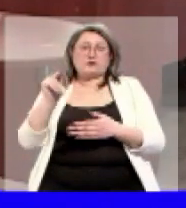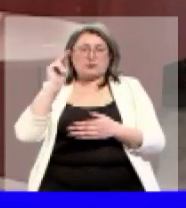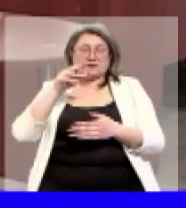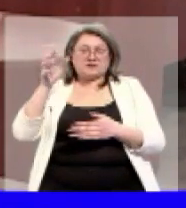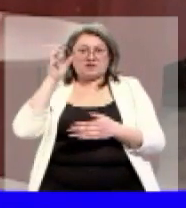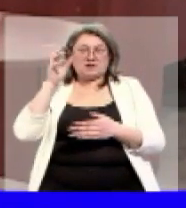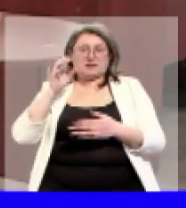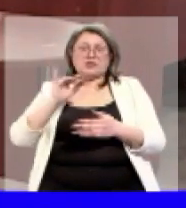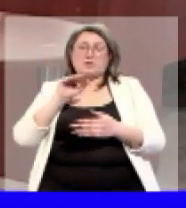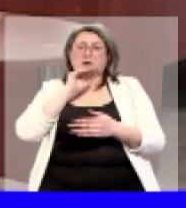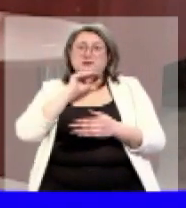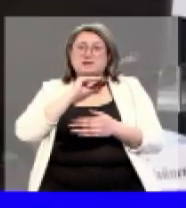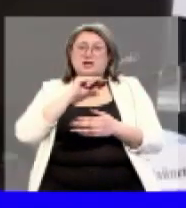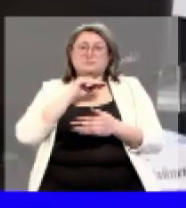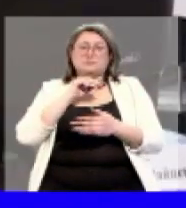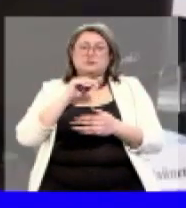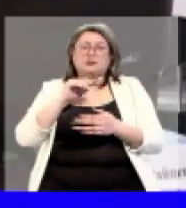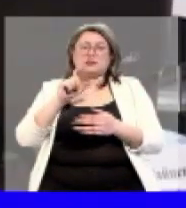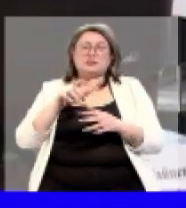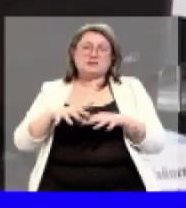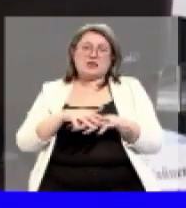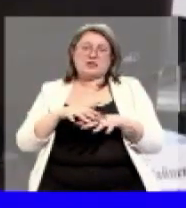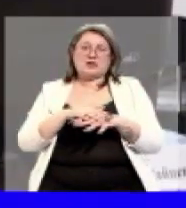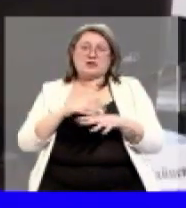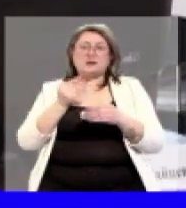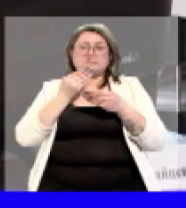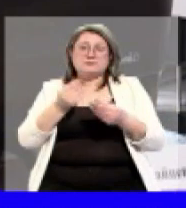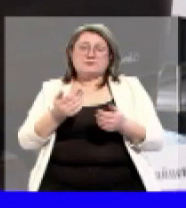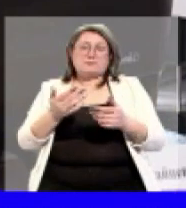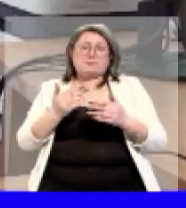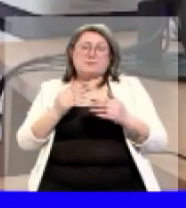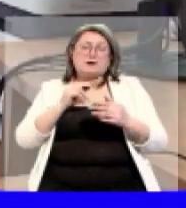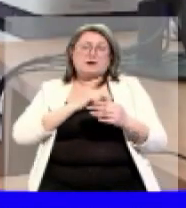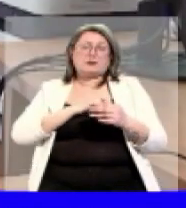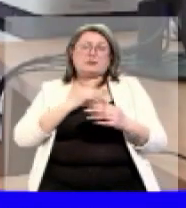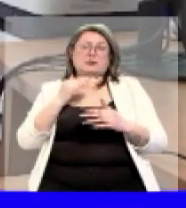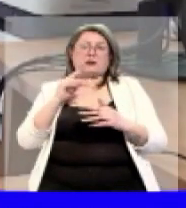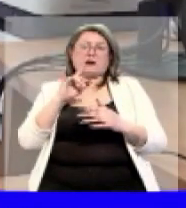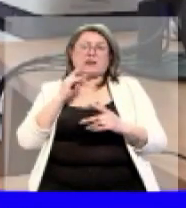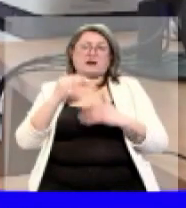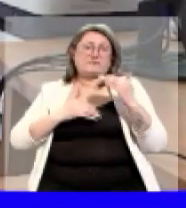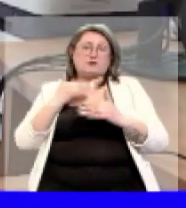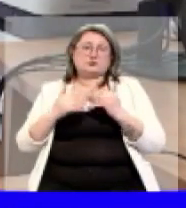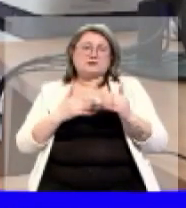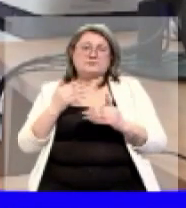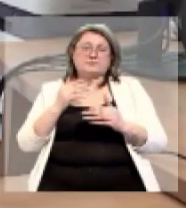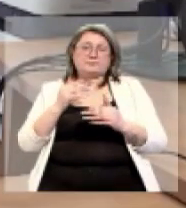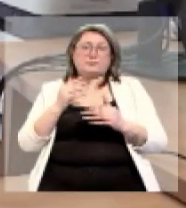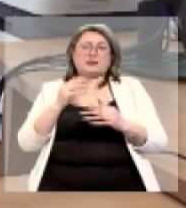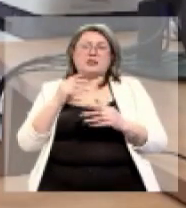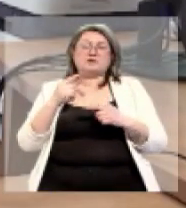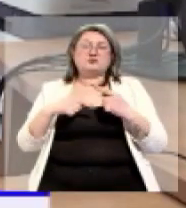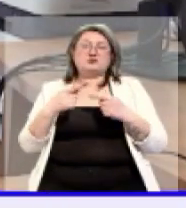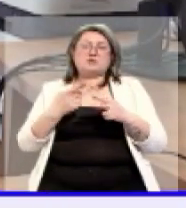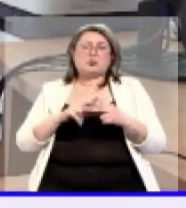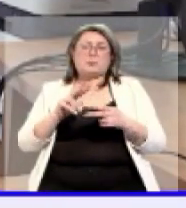өсуді ынталандыру, сондай ақ онлайн оқыту нарығын дамыту бойынша жағдайлар жасау. Бұл платформа арқылы жұмыс